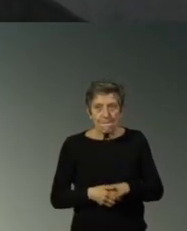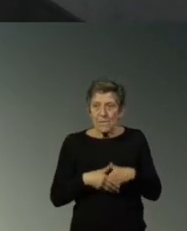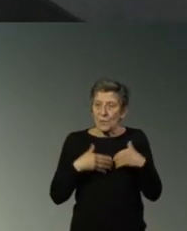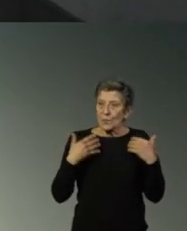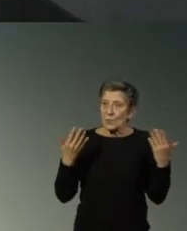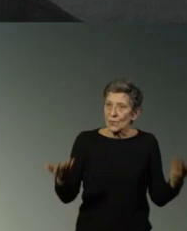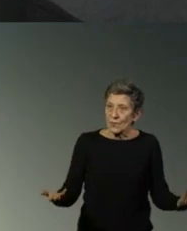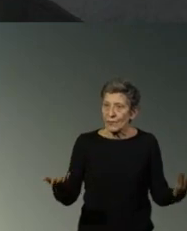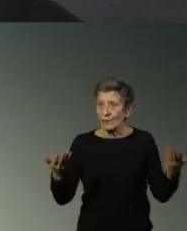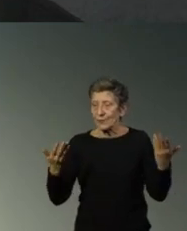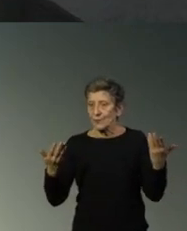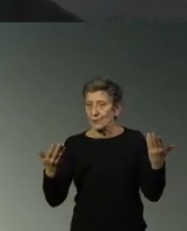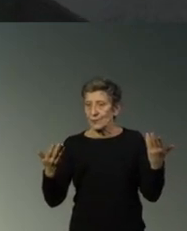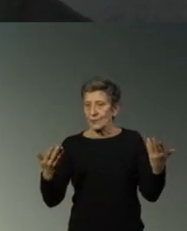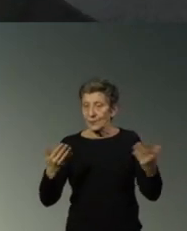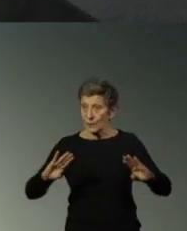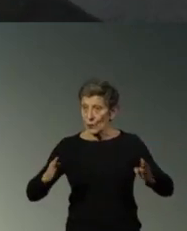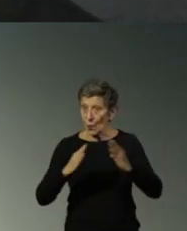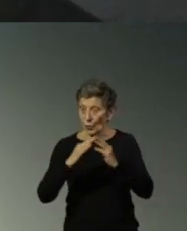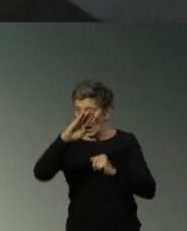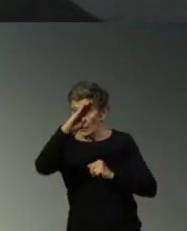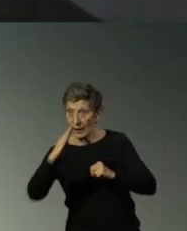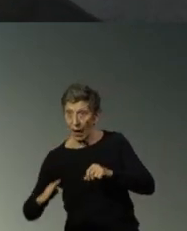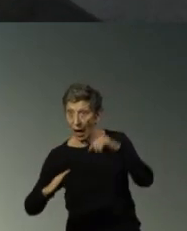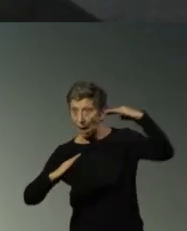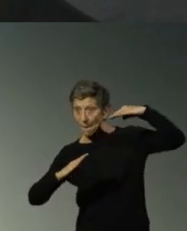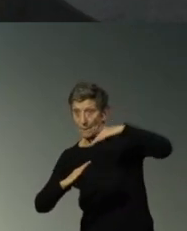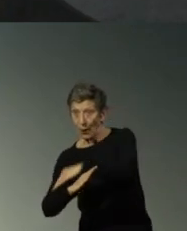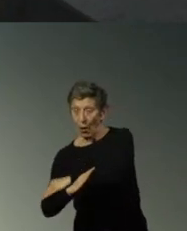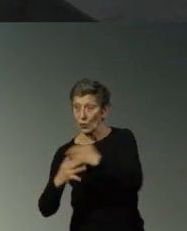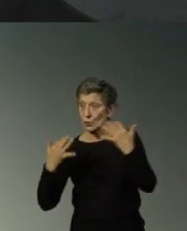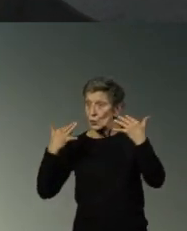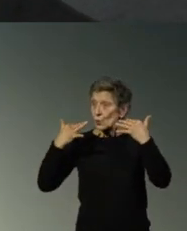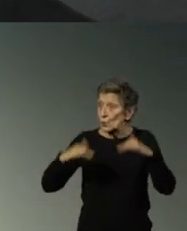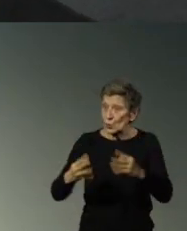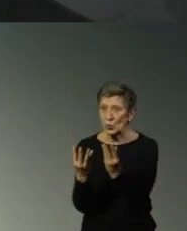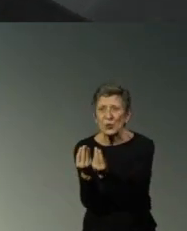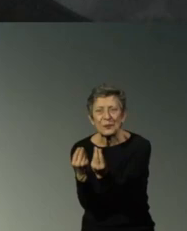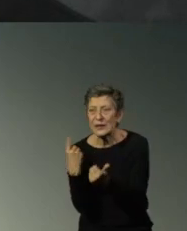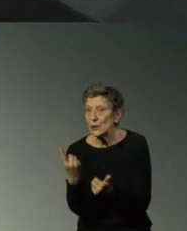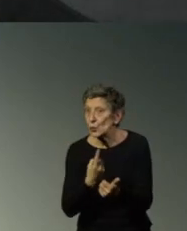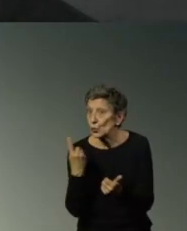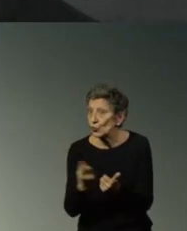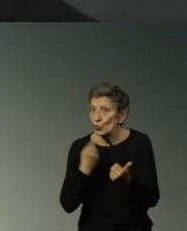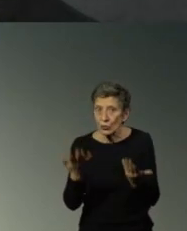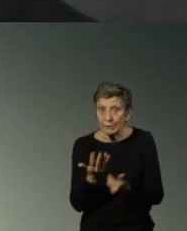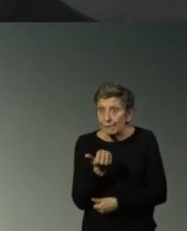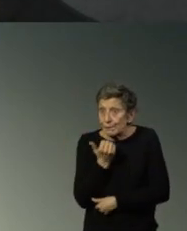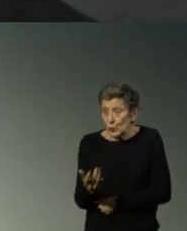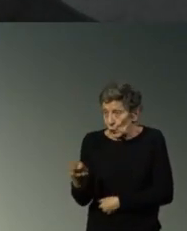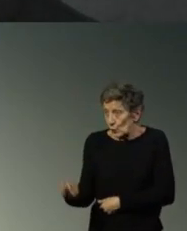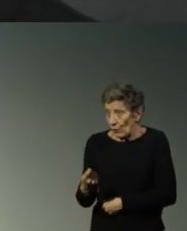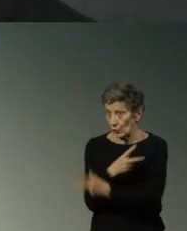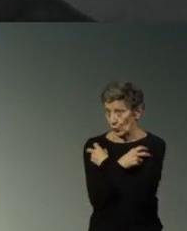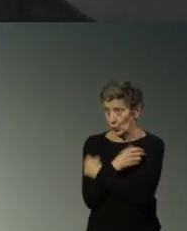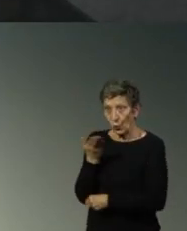cette pente terrible dans telle montagne du Mercantour, c'est tellement pentu, c'est toujours brumeux, humide. On n'arrive pas à faire un élevage de moutons